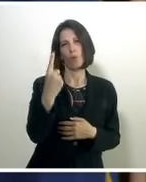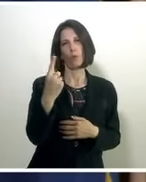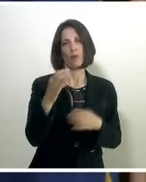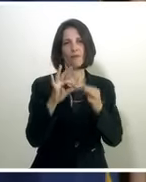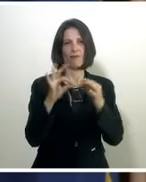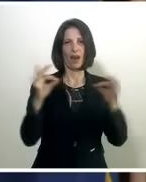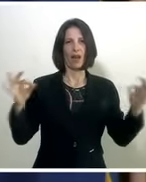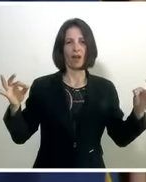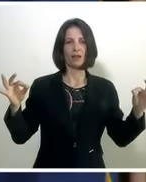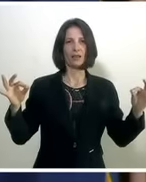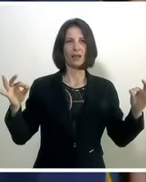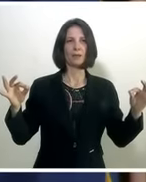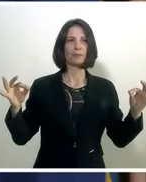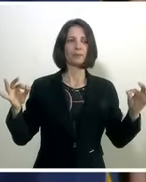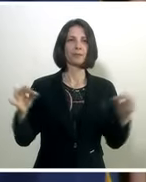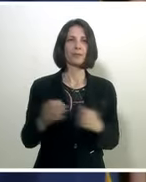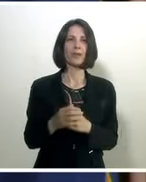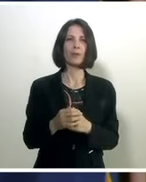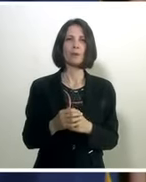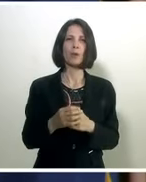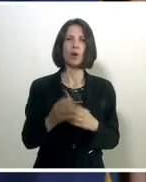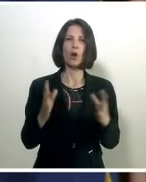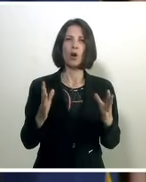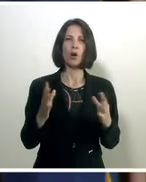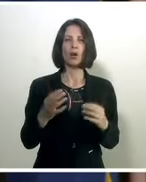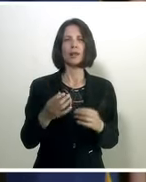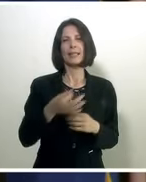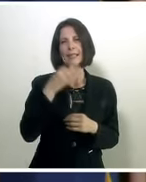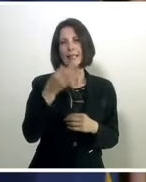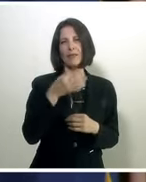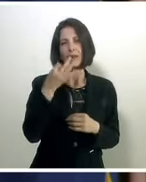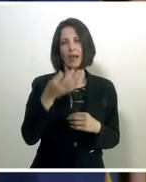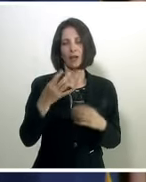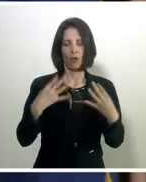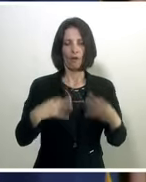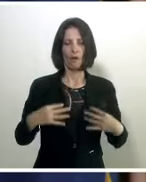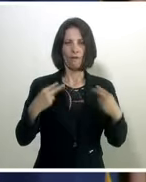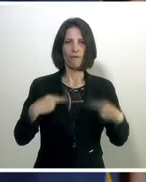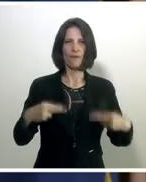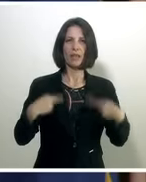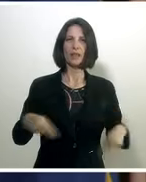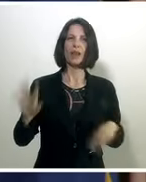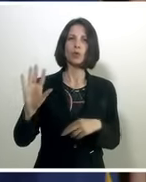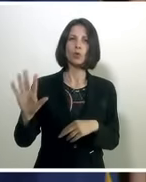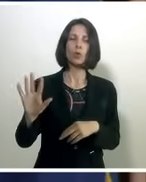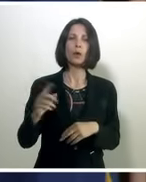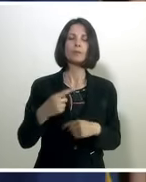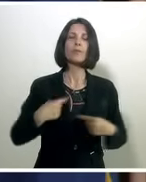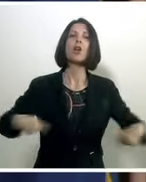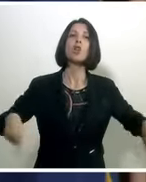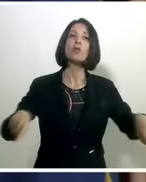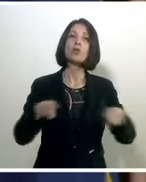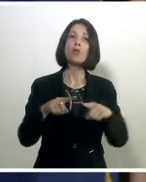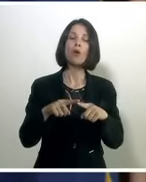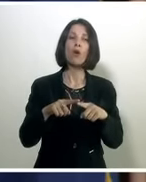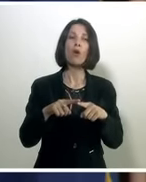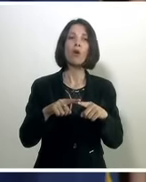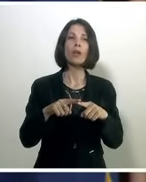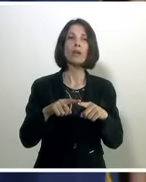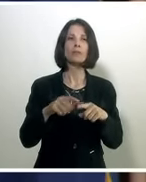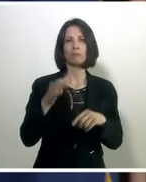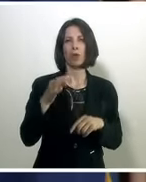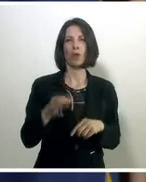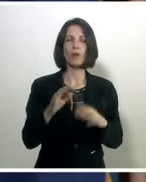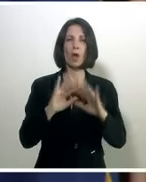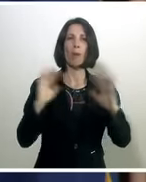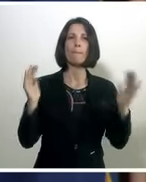senso Giusto di Come'è stata la sua vita almeno per come l'ho pensata io è quella che dice Noi siamo convinti che il mondo anche questo